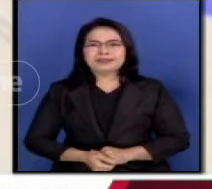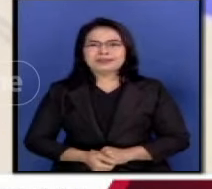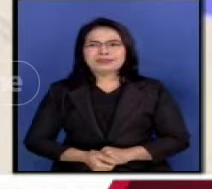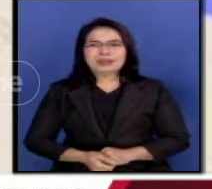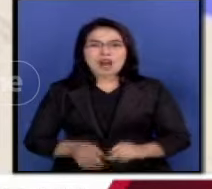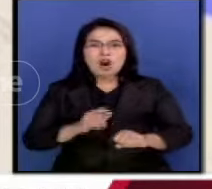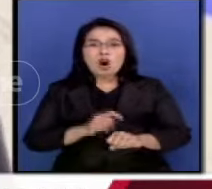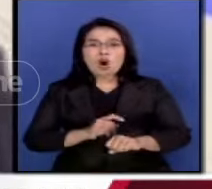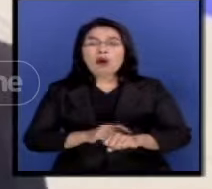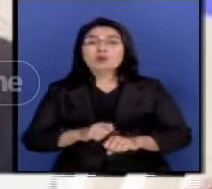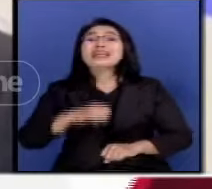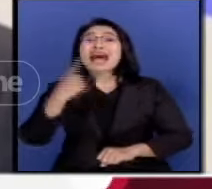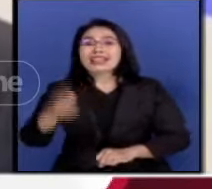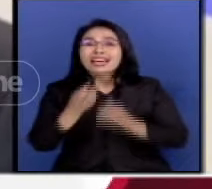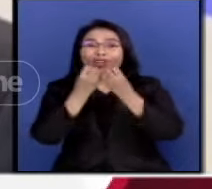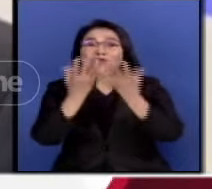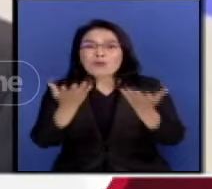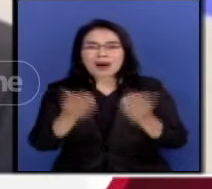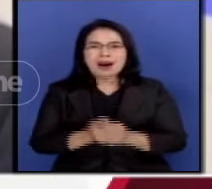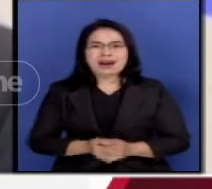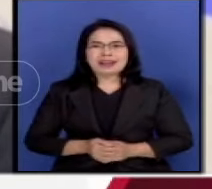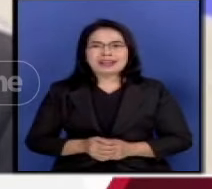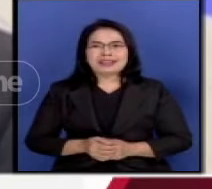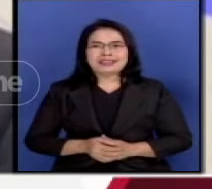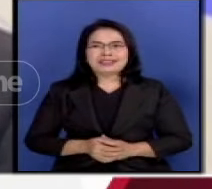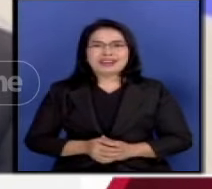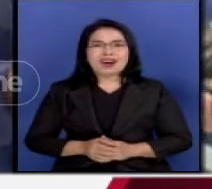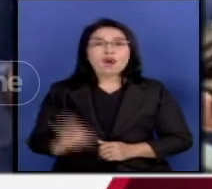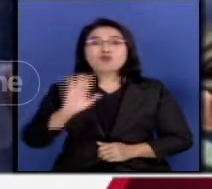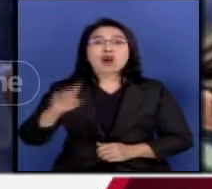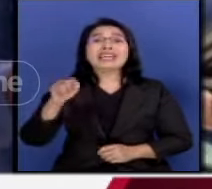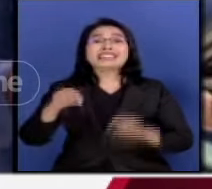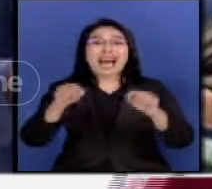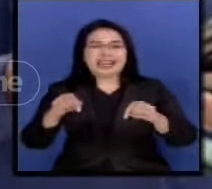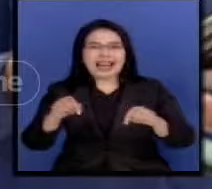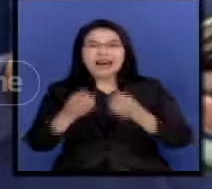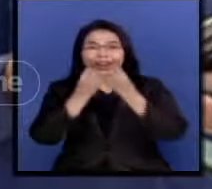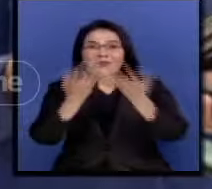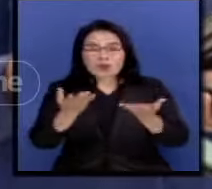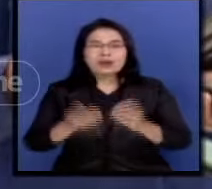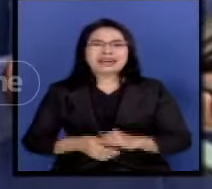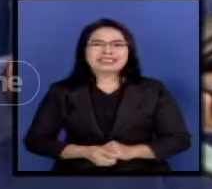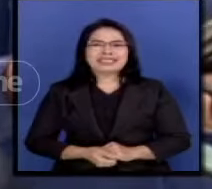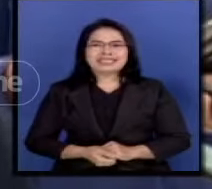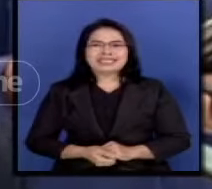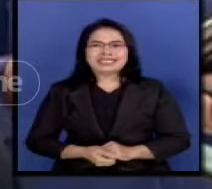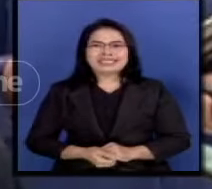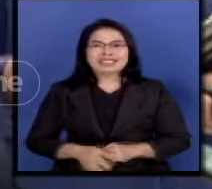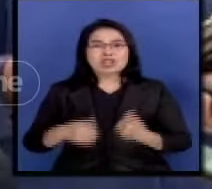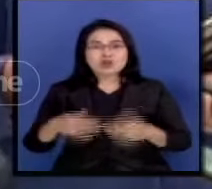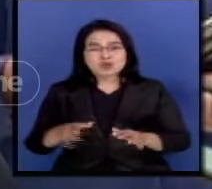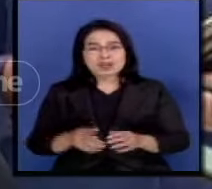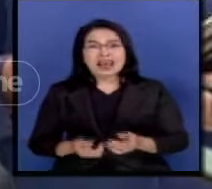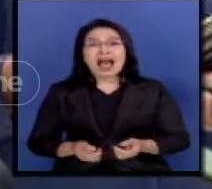pada waktunya nanti akan diumumkan yang jelas bukan sore ini bahwa betul sudah mengerucut menjadi